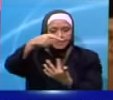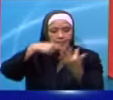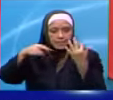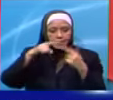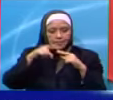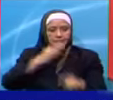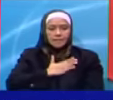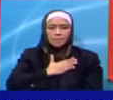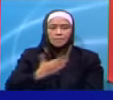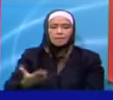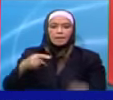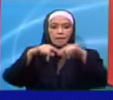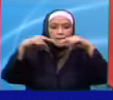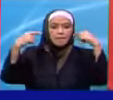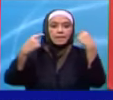komponen Pakatan Harapan.